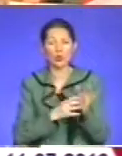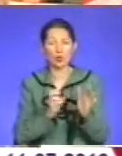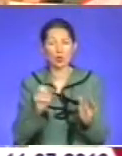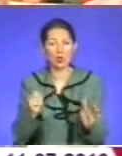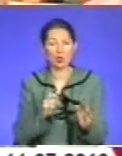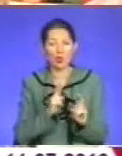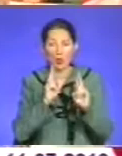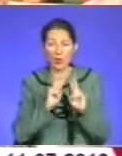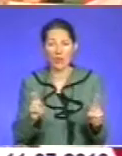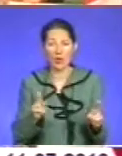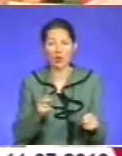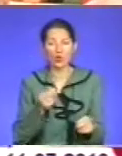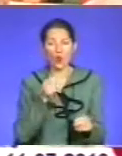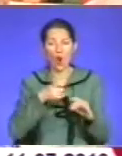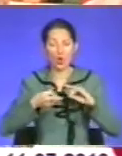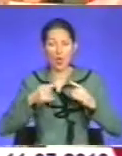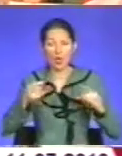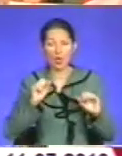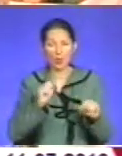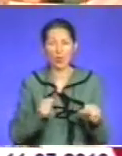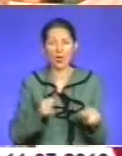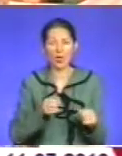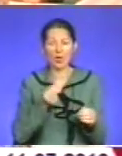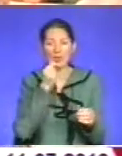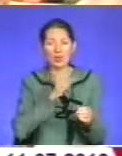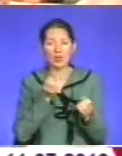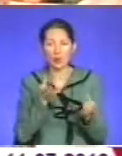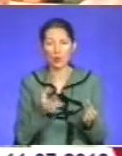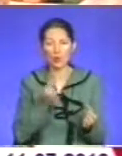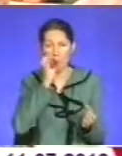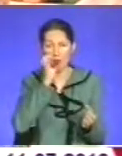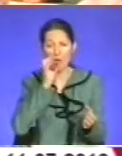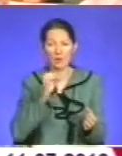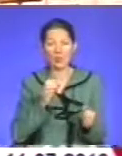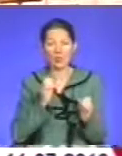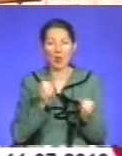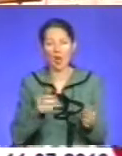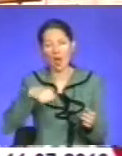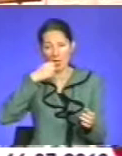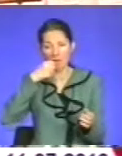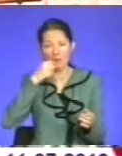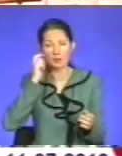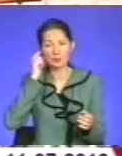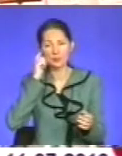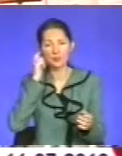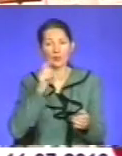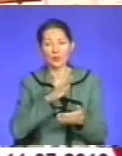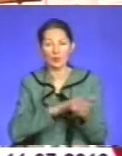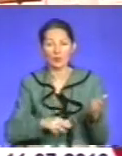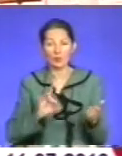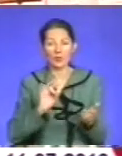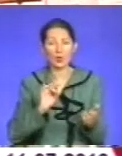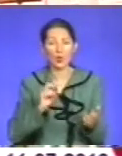шоколад можна вживати не просто як напій, а можна вживати безпосередньо як плитку шоколаду, жуючи його. Згодом Рудольф Лінд зумів